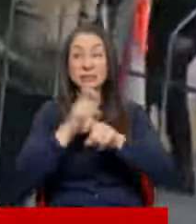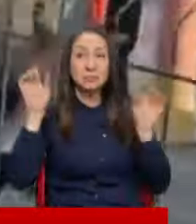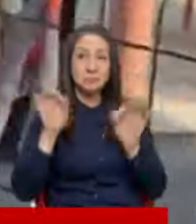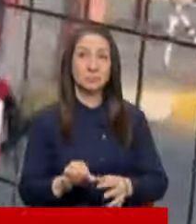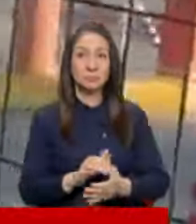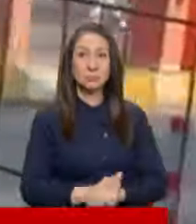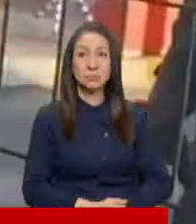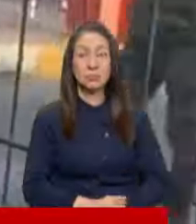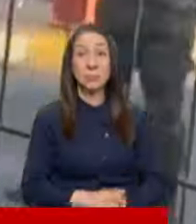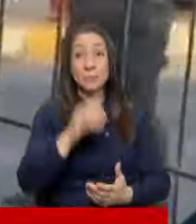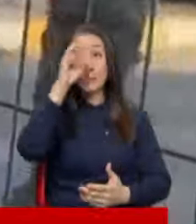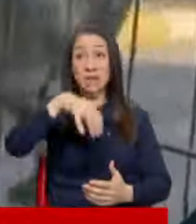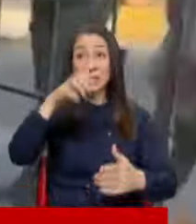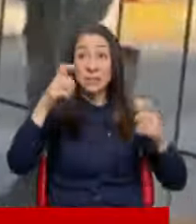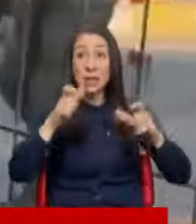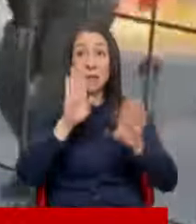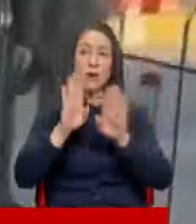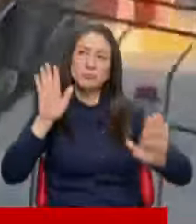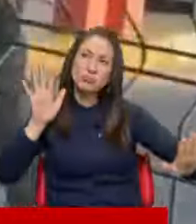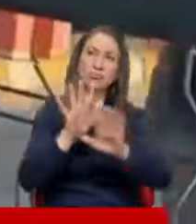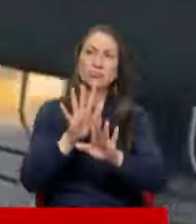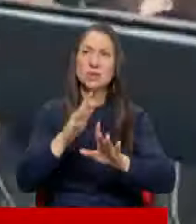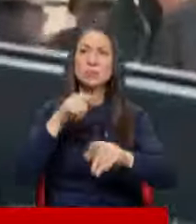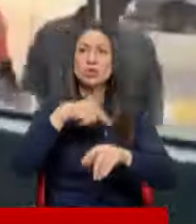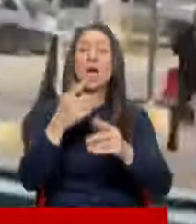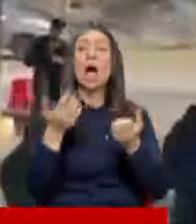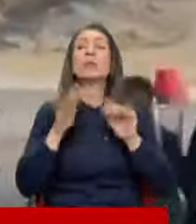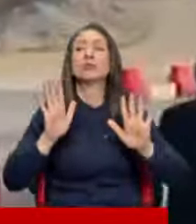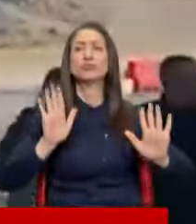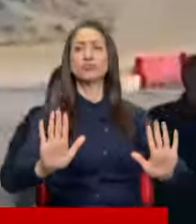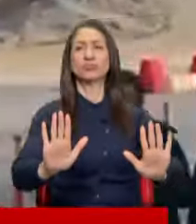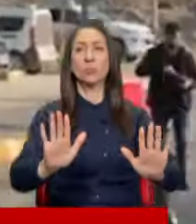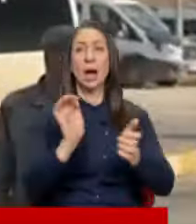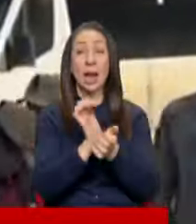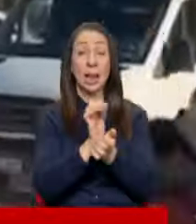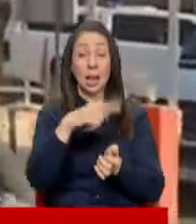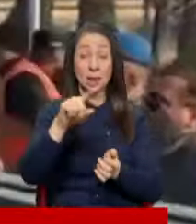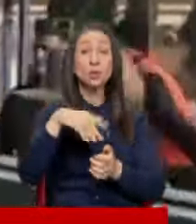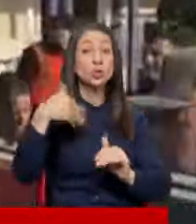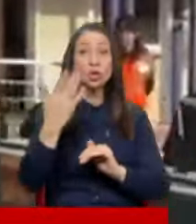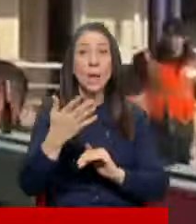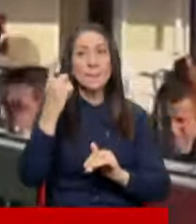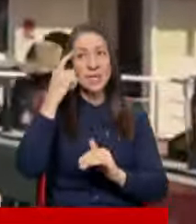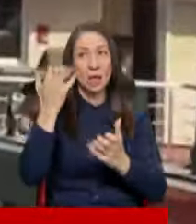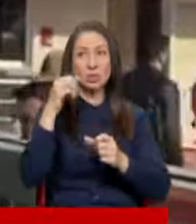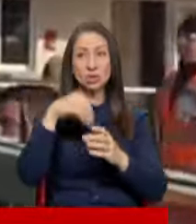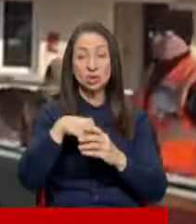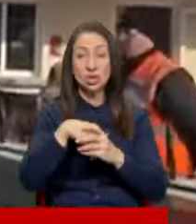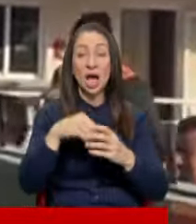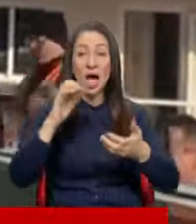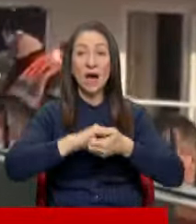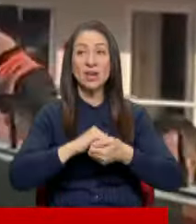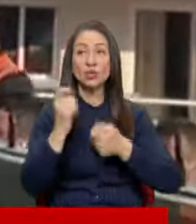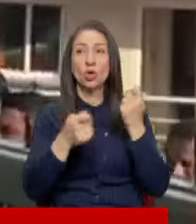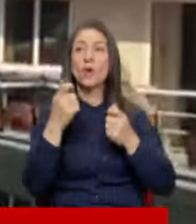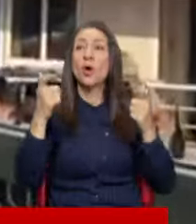dönüştü maden sahasının kapısına dayandılar bir süre içeri alınmadı işçilerin aileleri daha son almarin